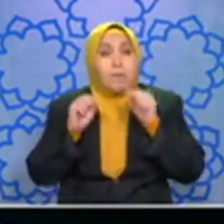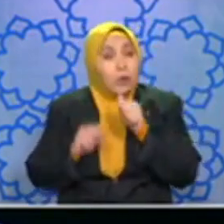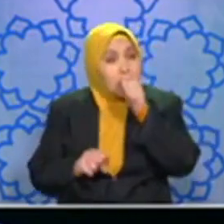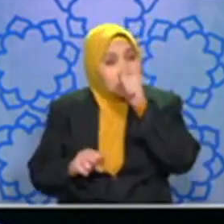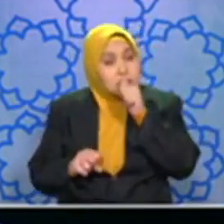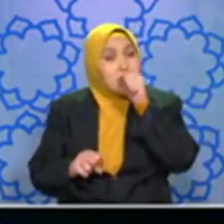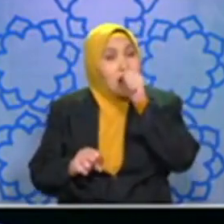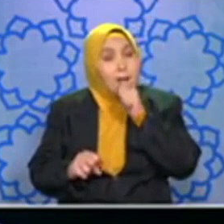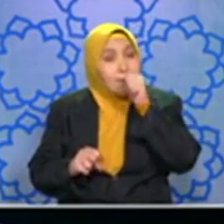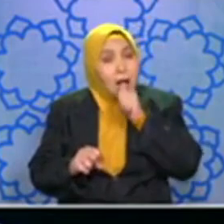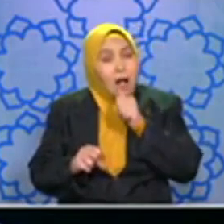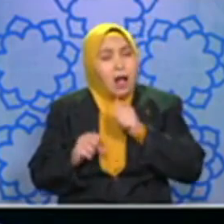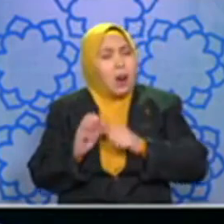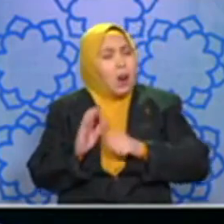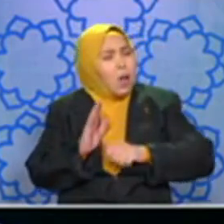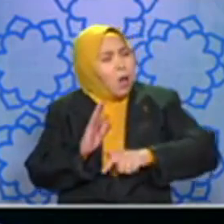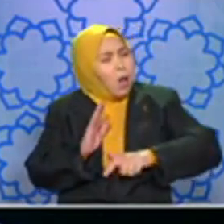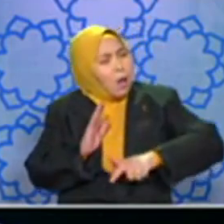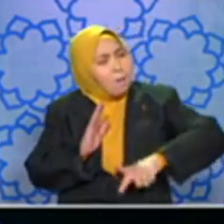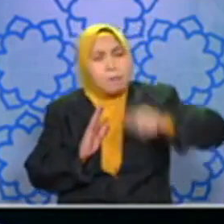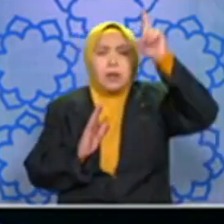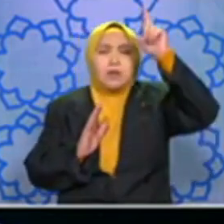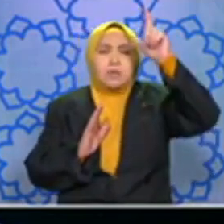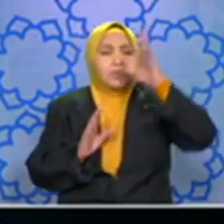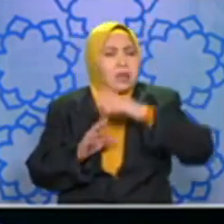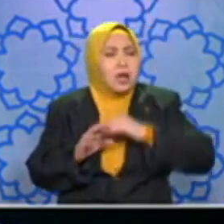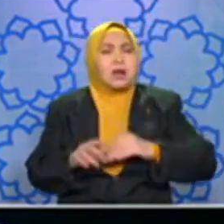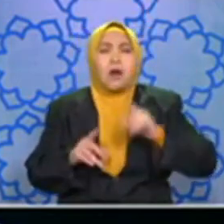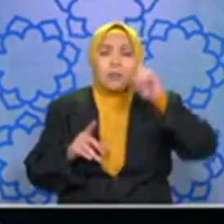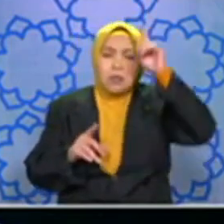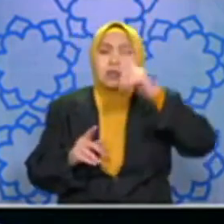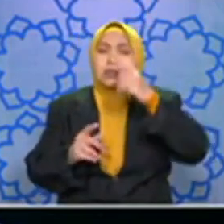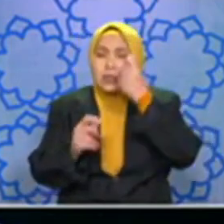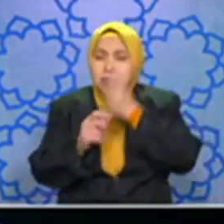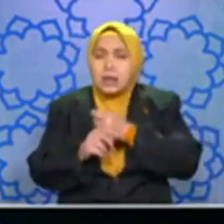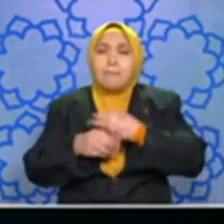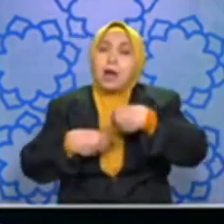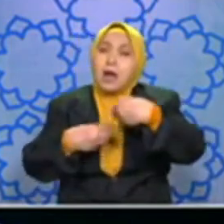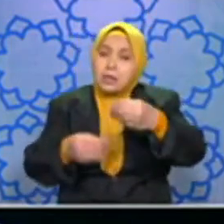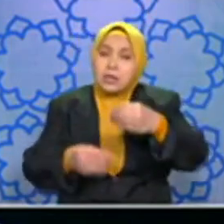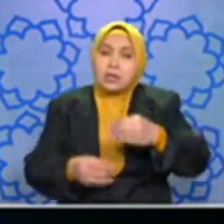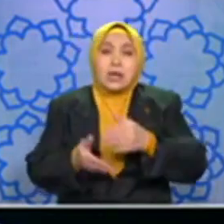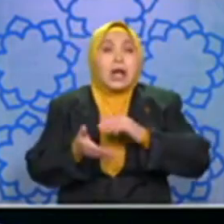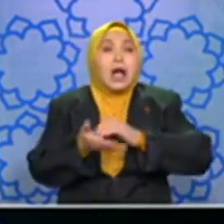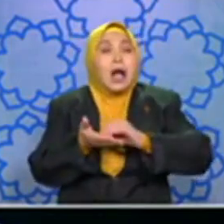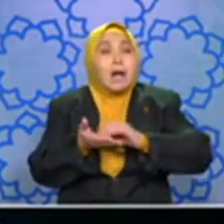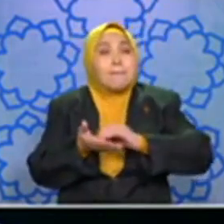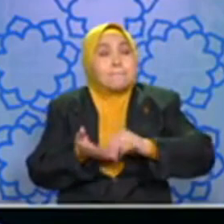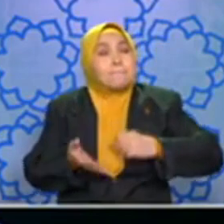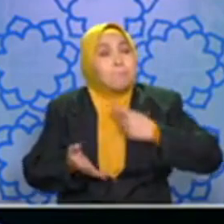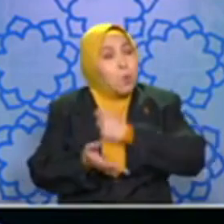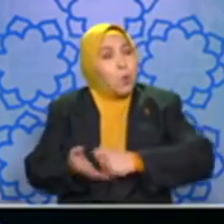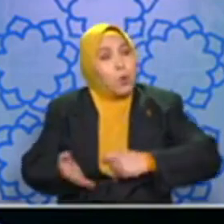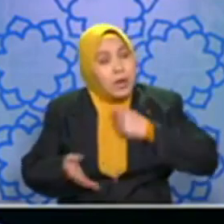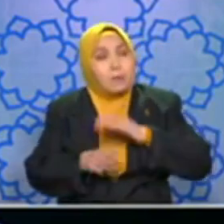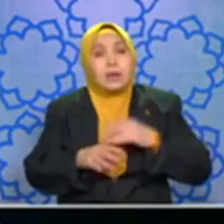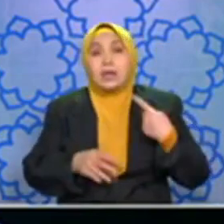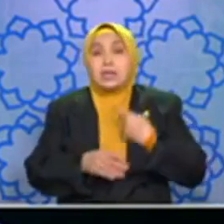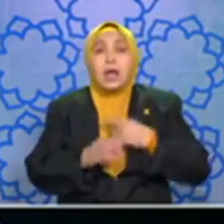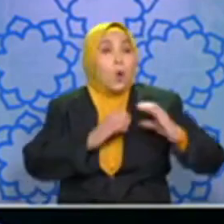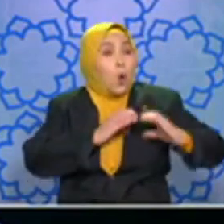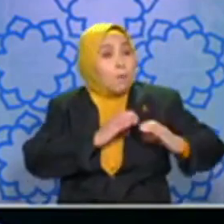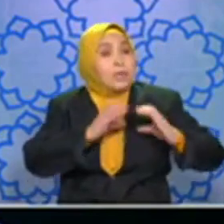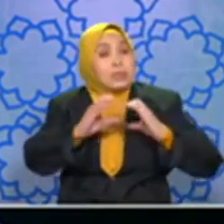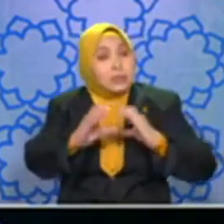sabar melampau, dan Allah tetap menawarkan keampunan kepada kita. Moga-moga tuan-tuan committed dengan Al-Quran